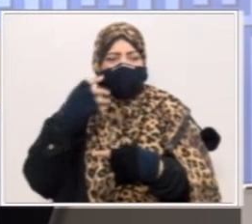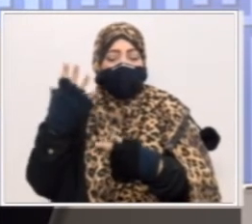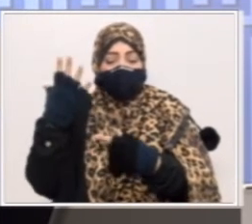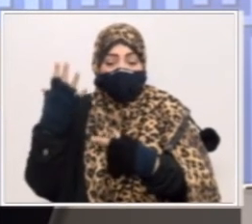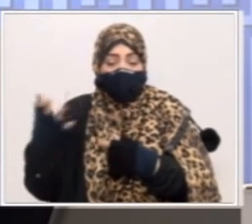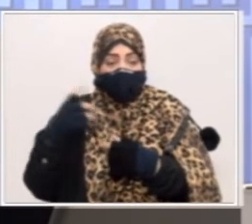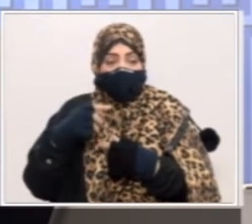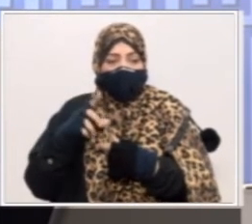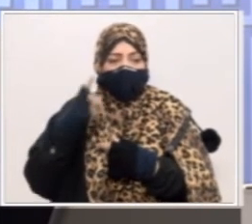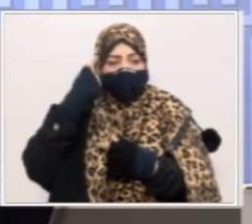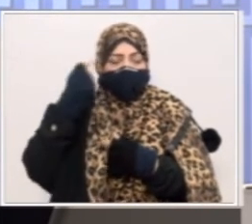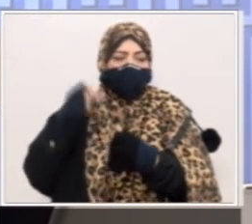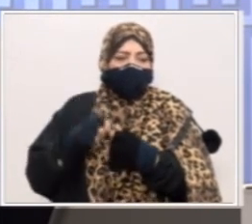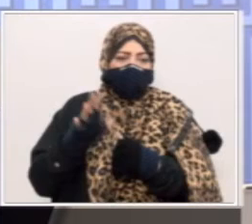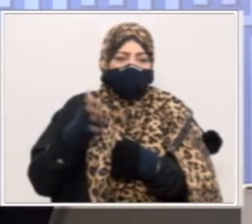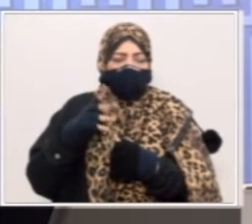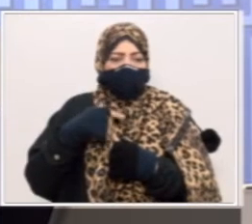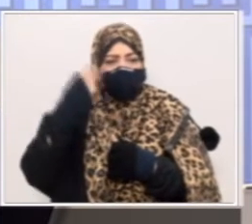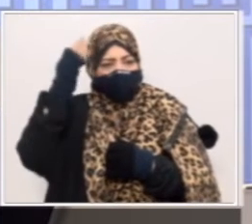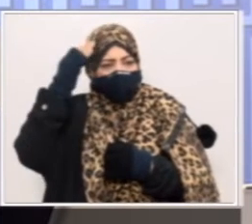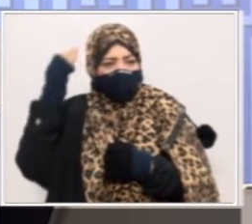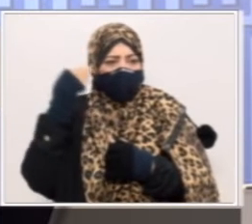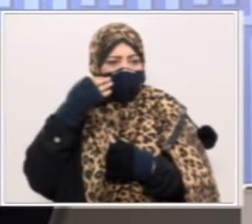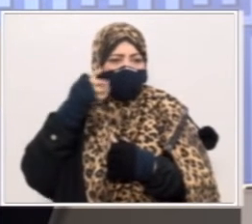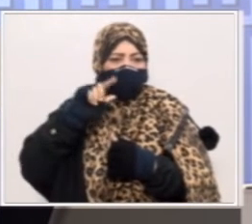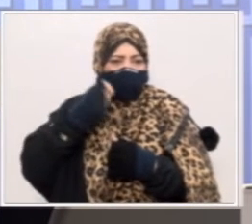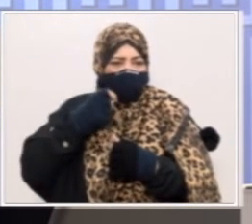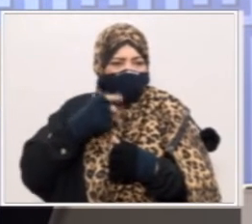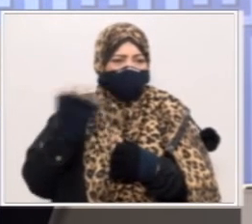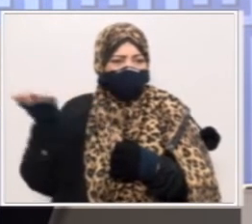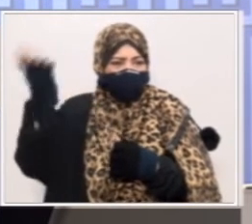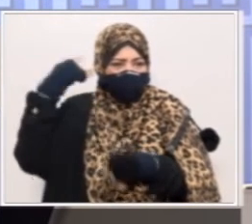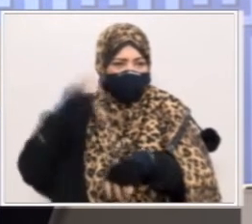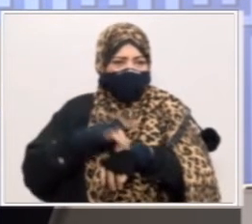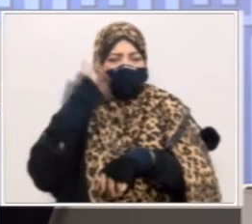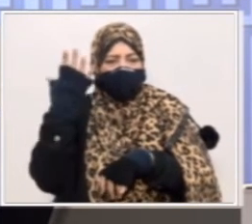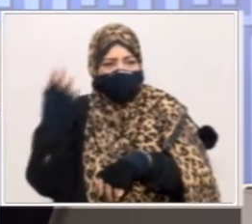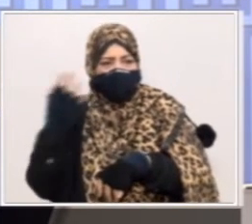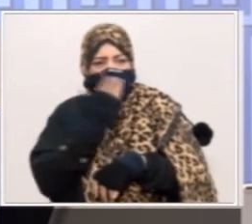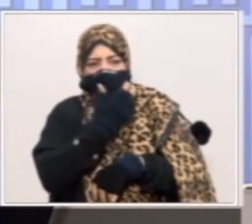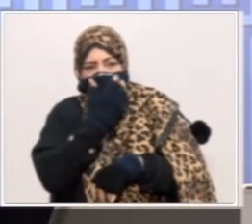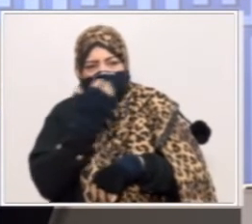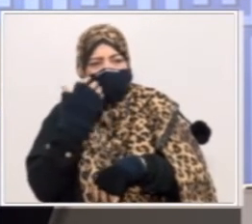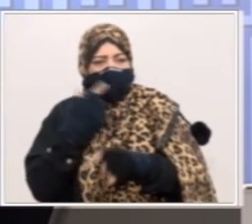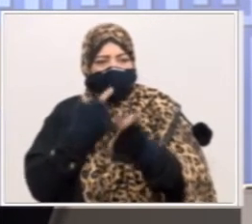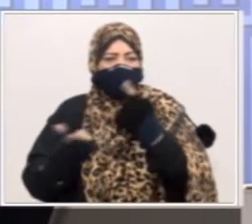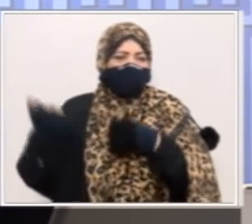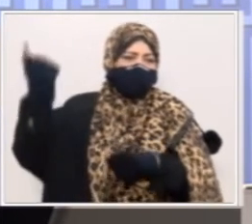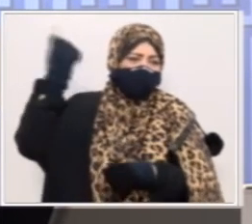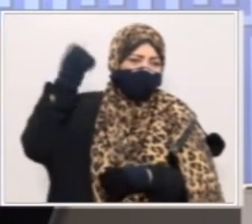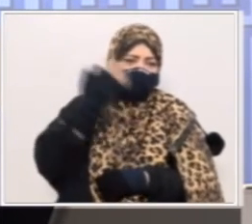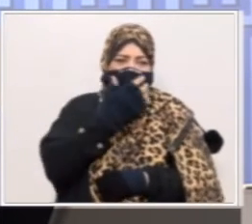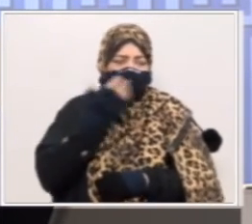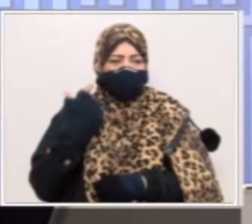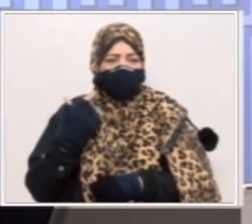أو رجل عليه 5 أيام من رمضان الماضي، وجاء هذا رمضان نحن